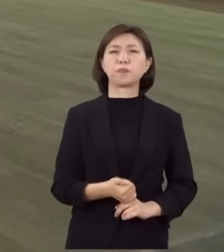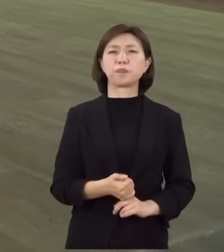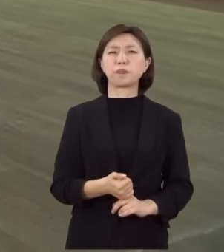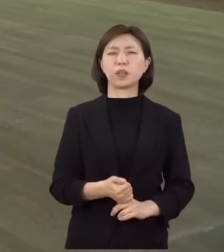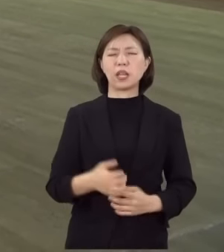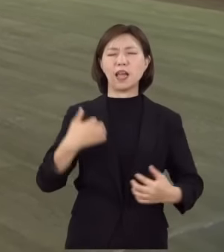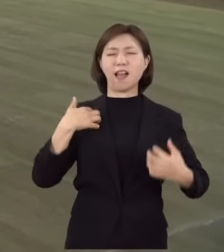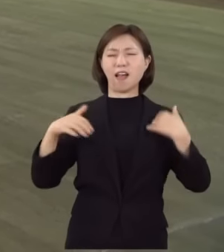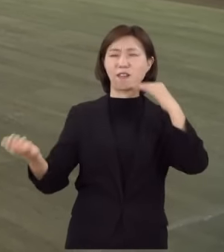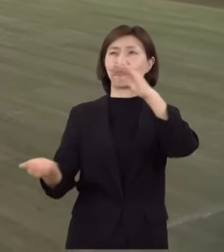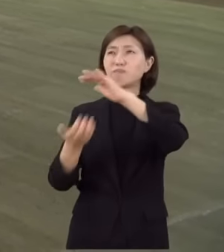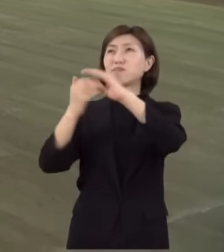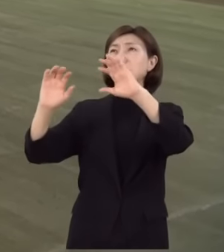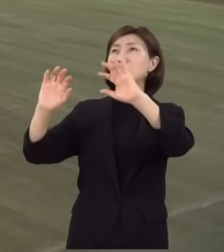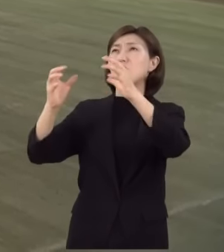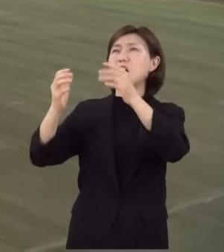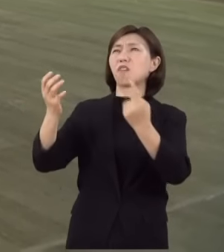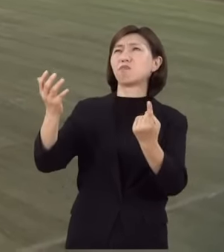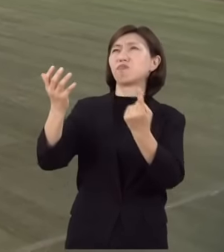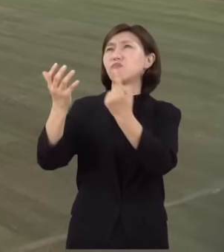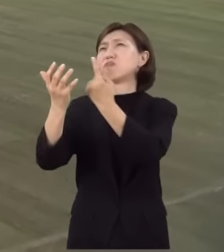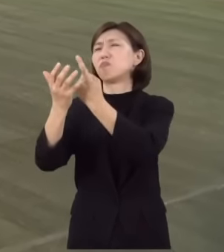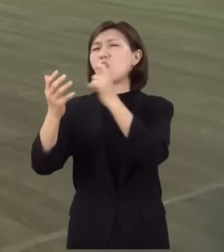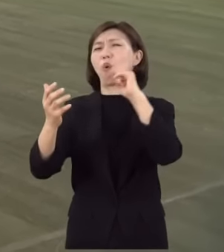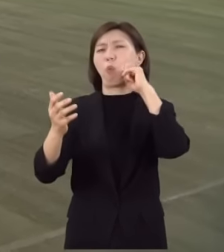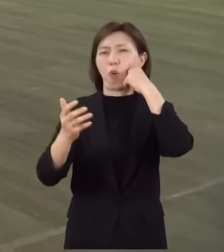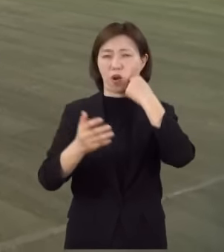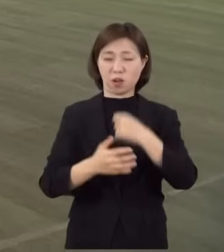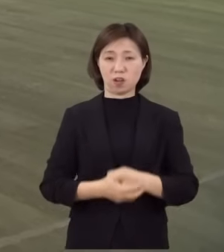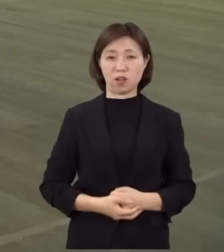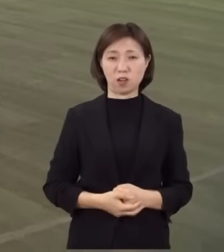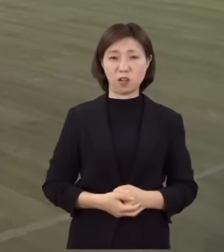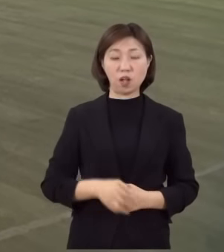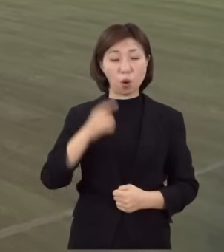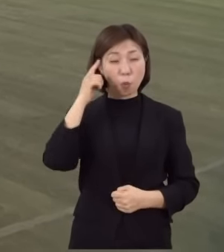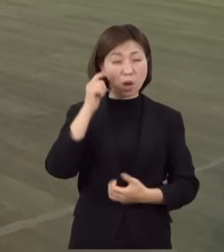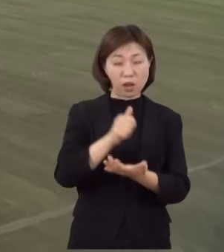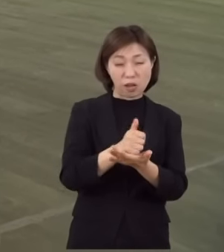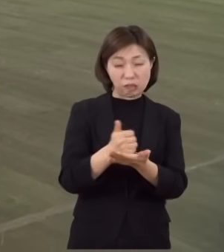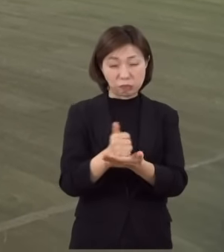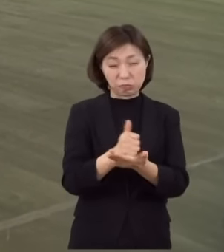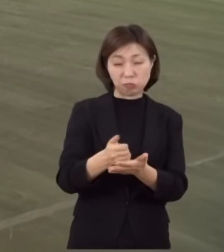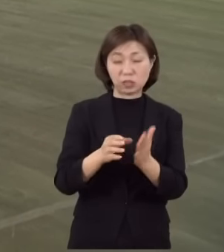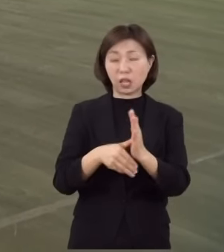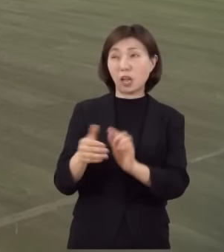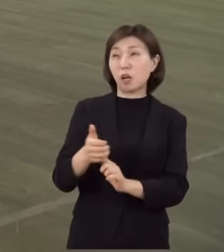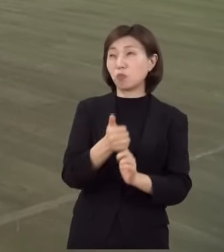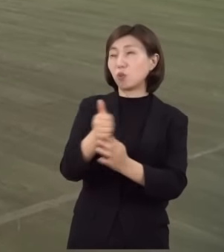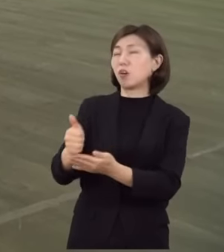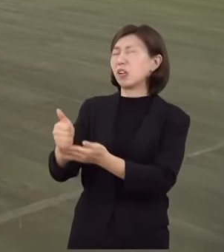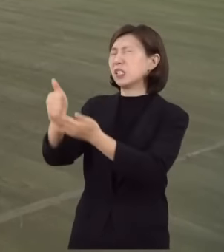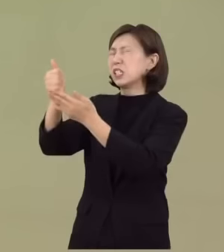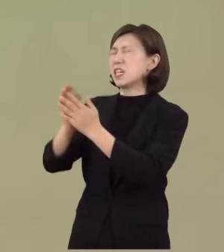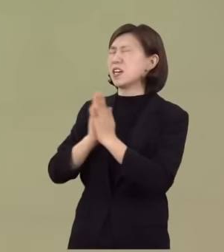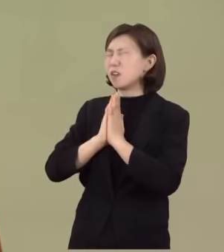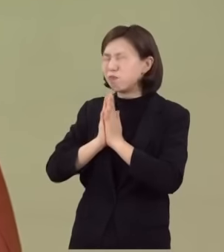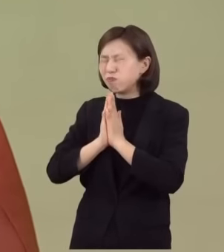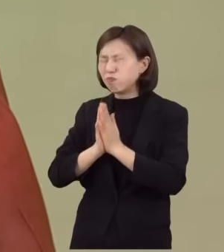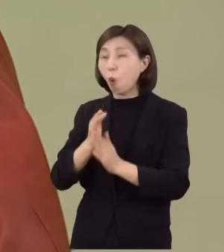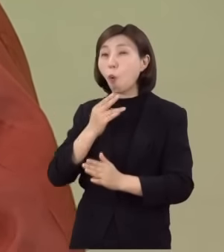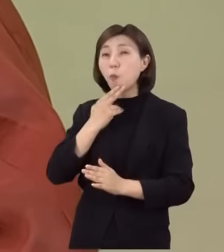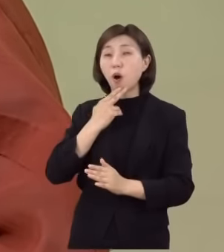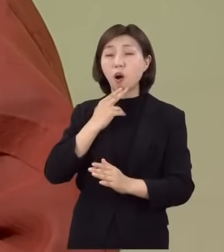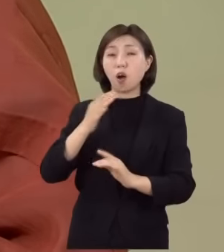임종의 왕생 극락왕생을 발언하지 기 때문이요